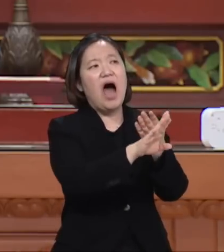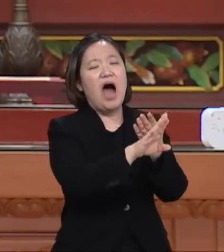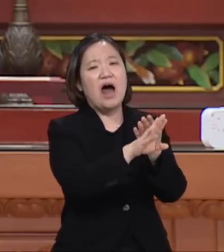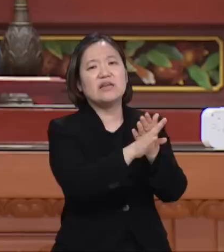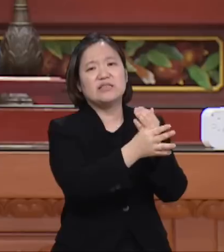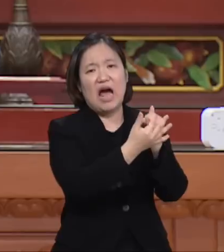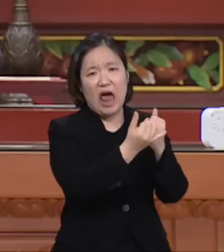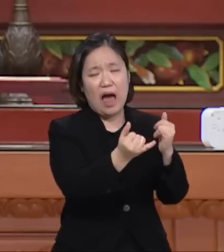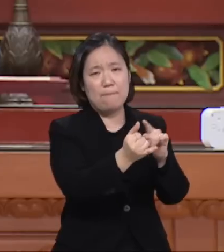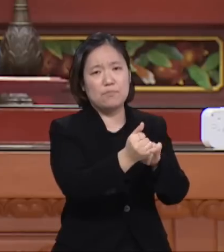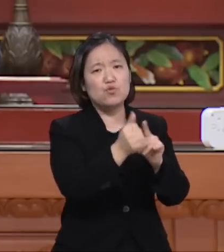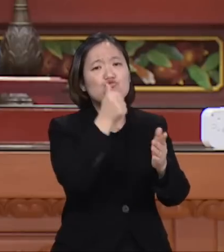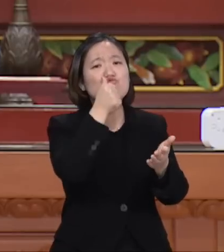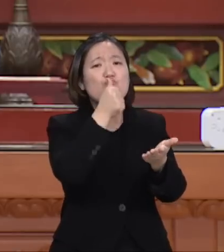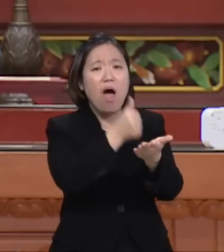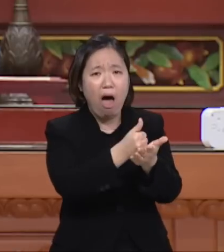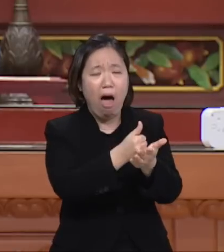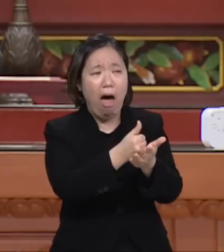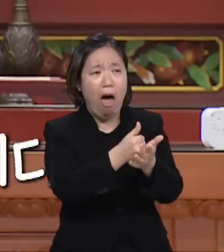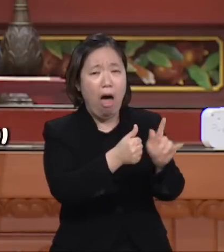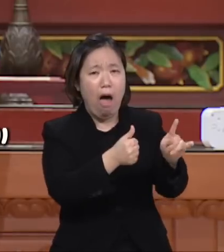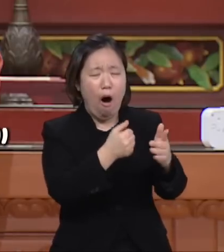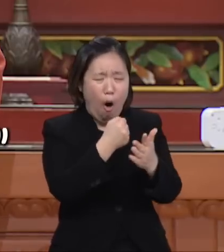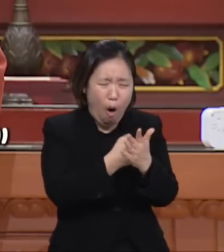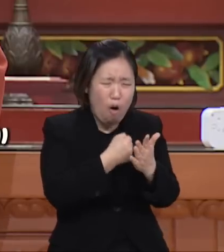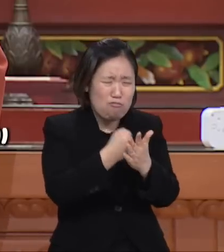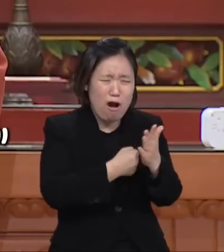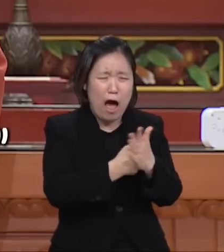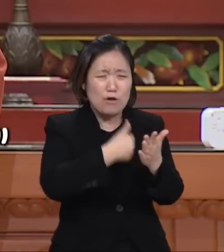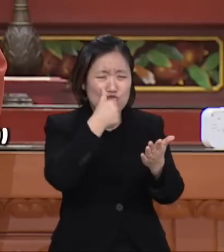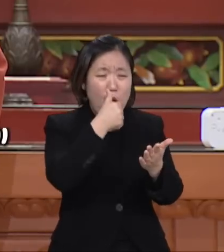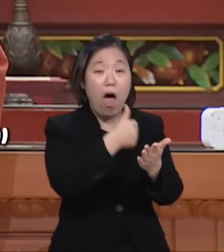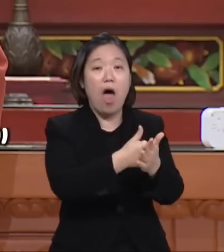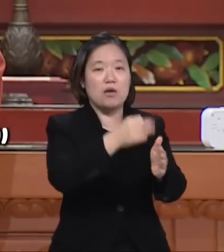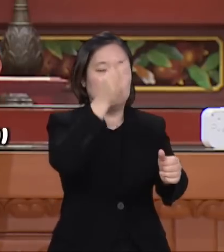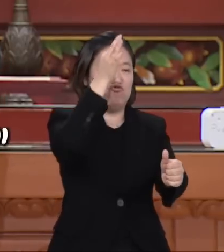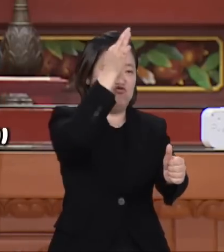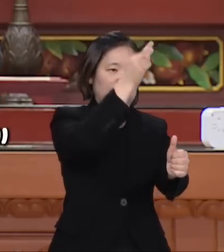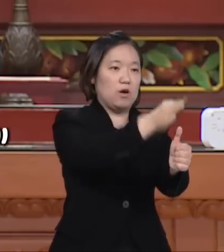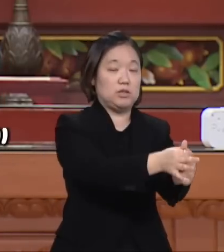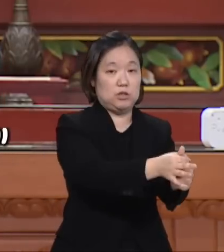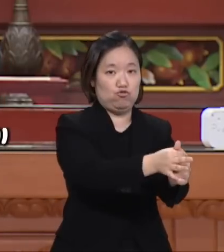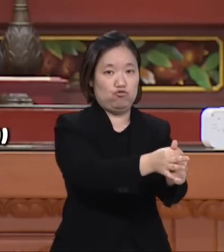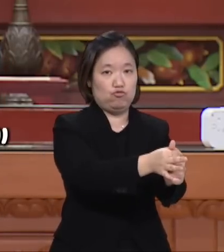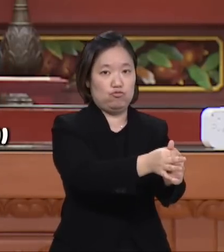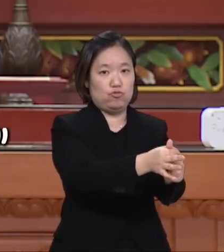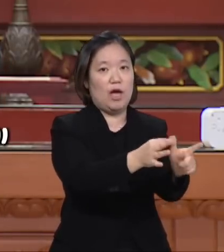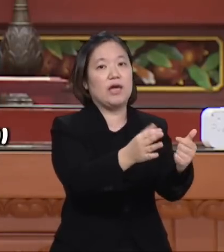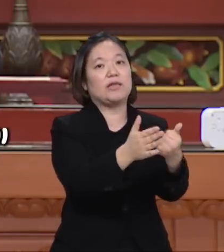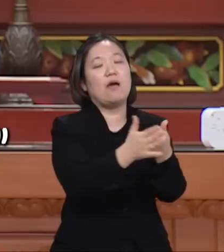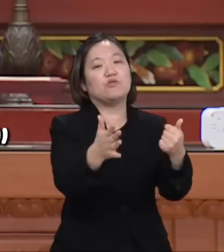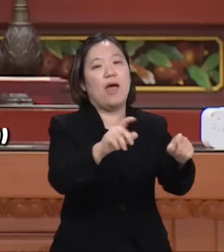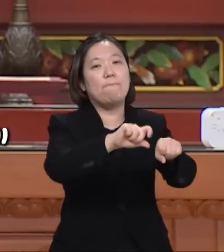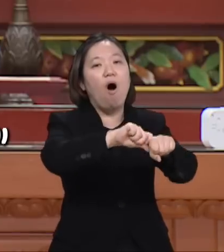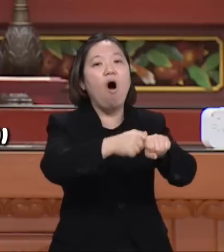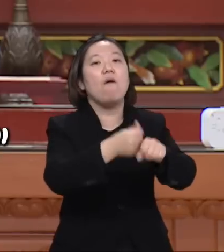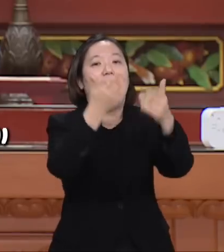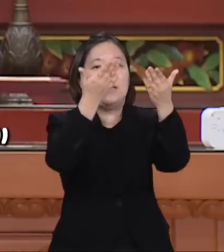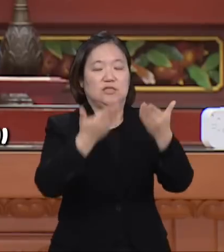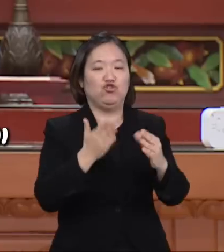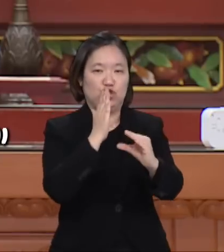남이 했다고 억울한 누명을 씌운 죄로 저 벌을 받는 것이다라고